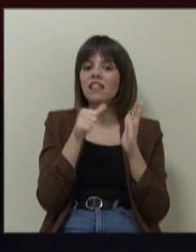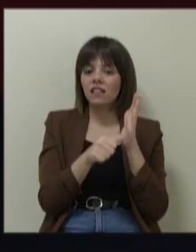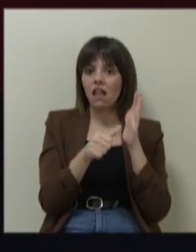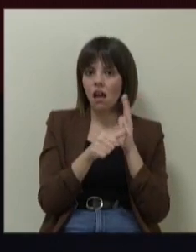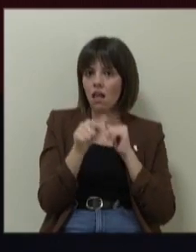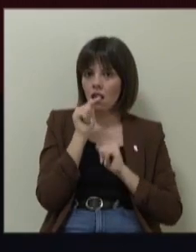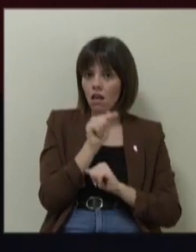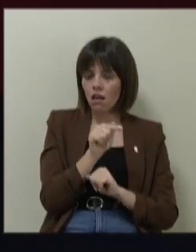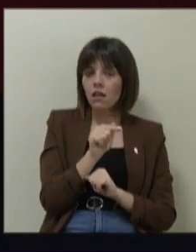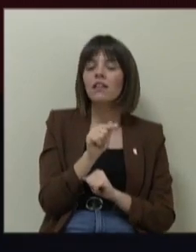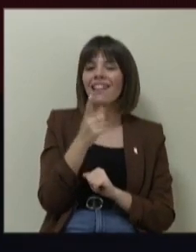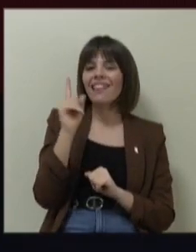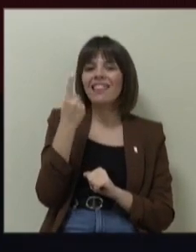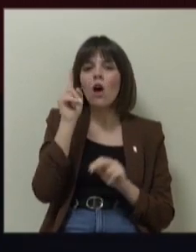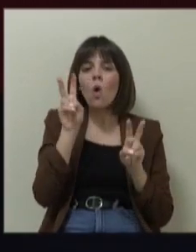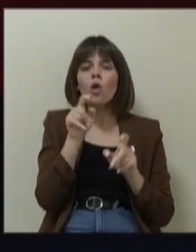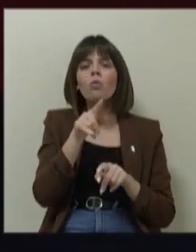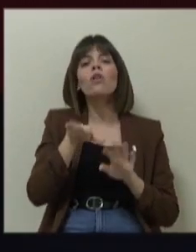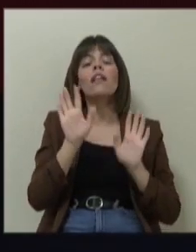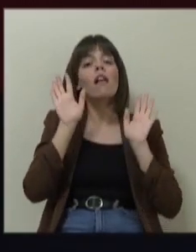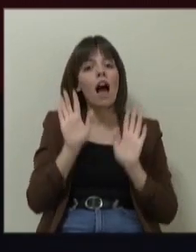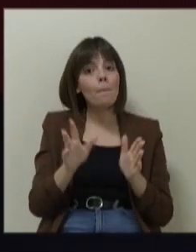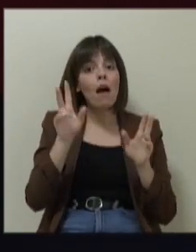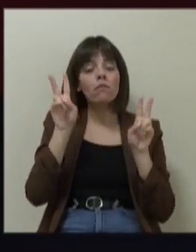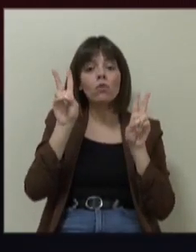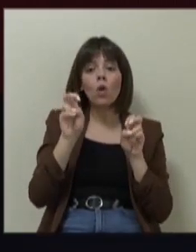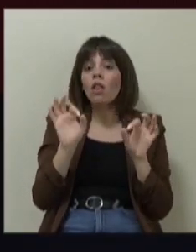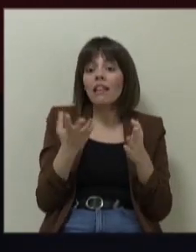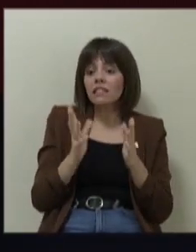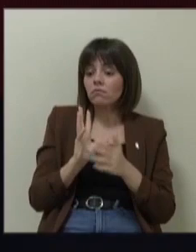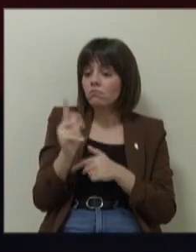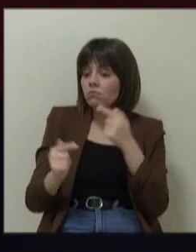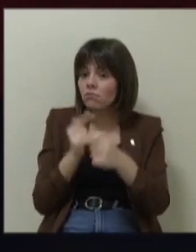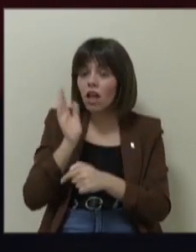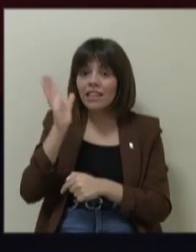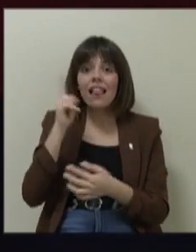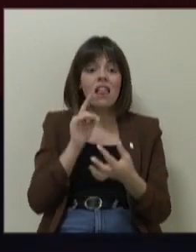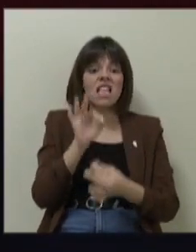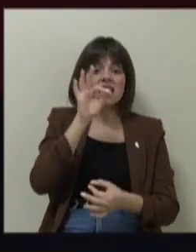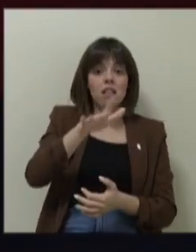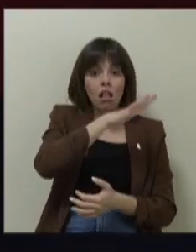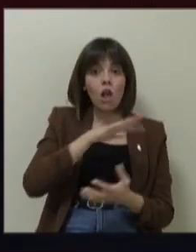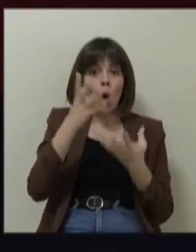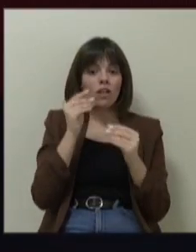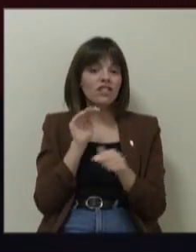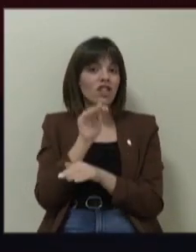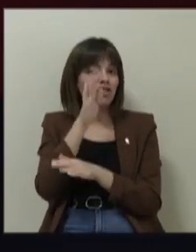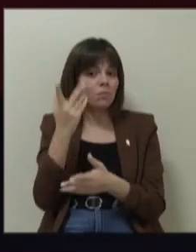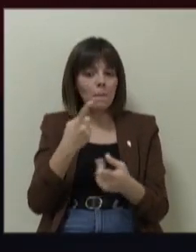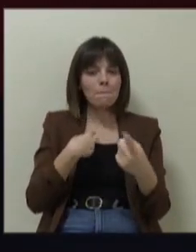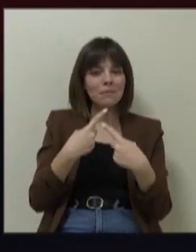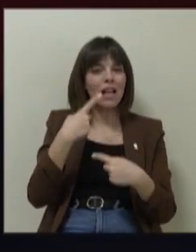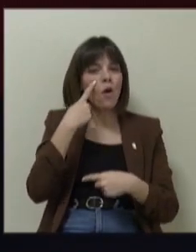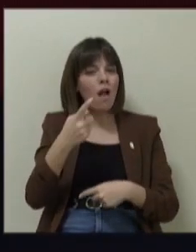yatıyor. Tek mesele bu değil ama meseleyi ne kadar ileriye götürdüğümüzün, insanlık olarak yaşamdan ve